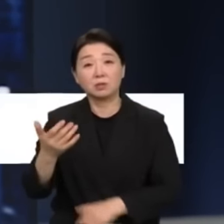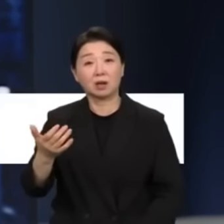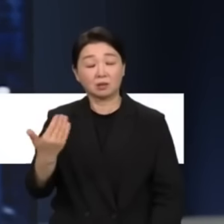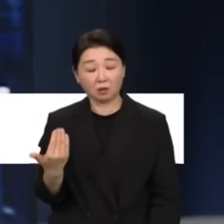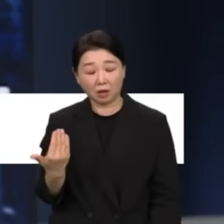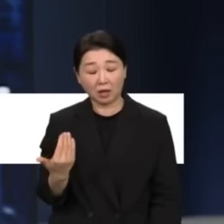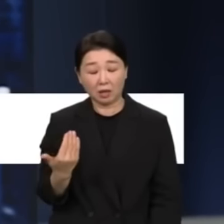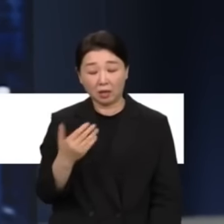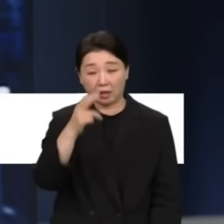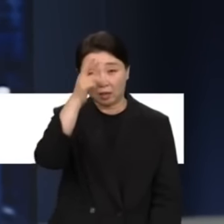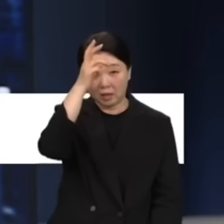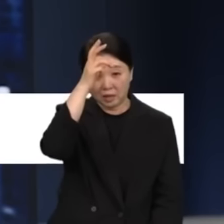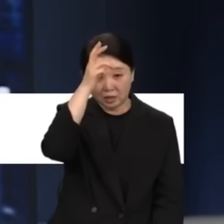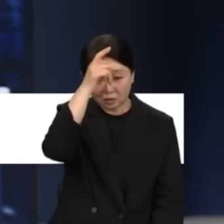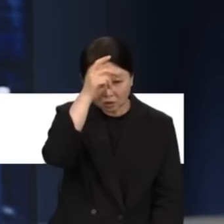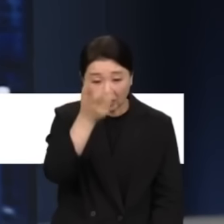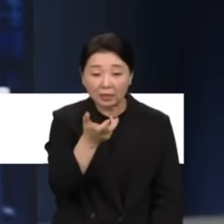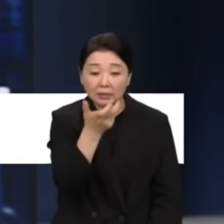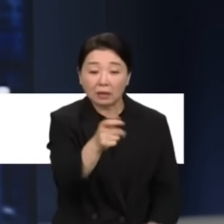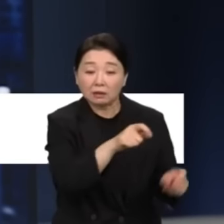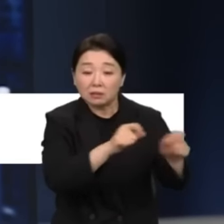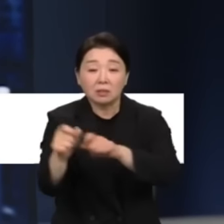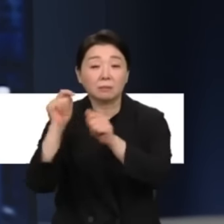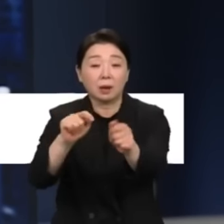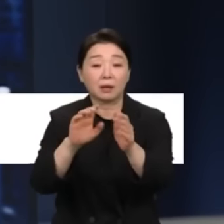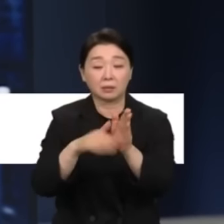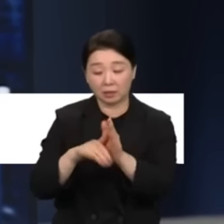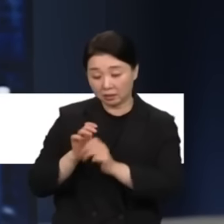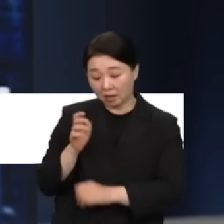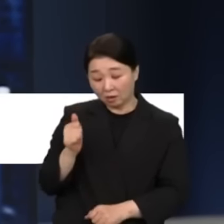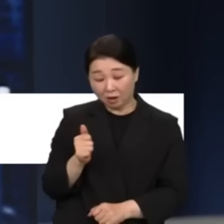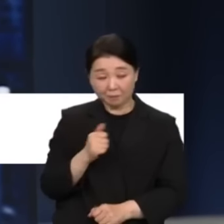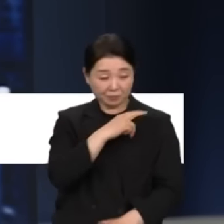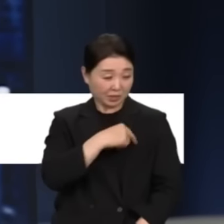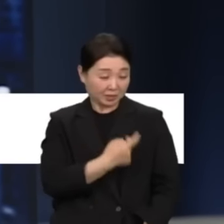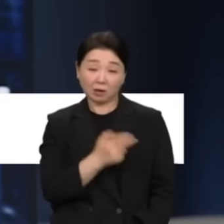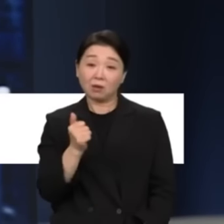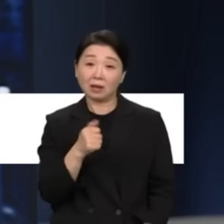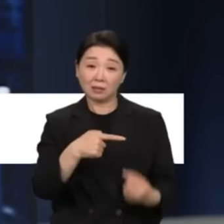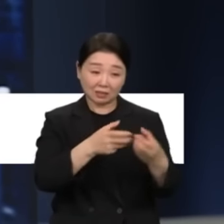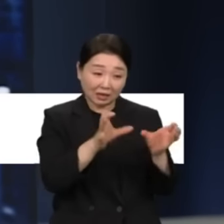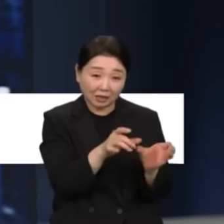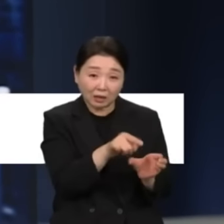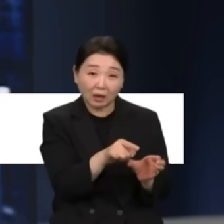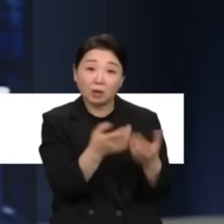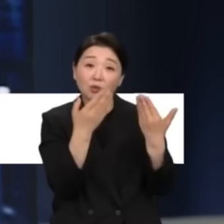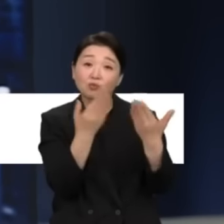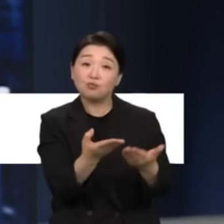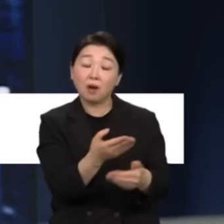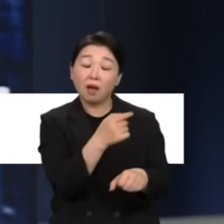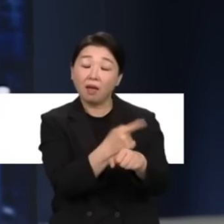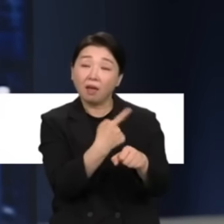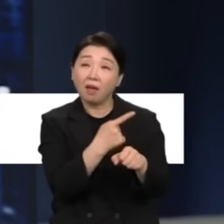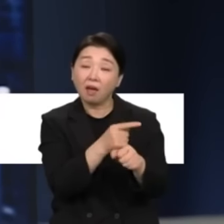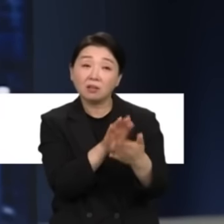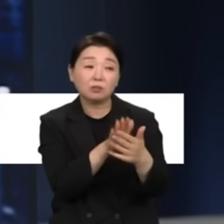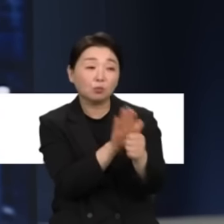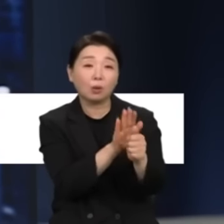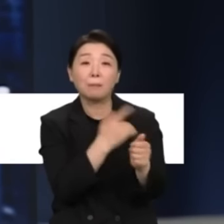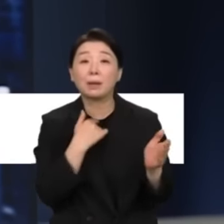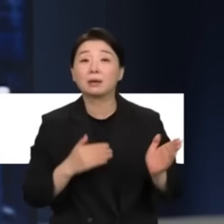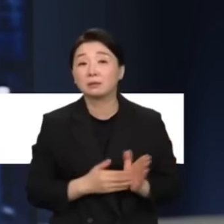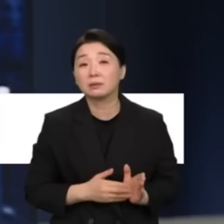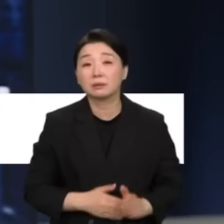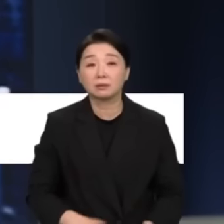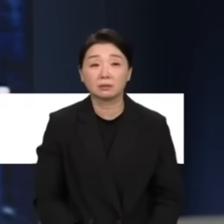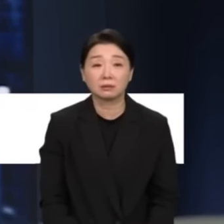보류 지시를 하는 그 와중에 그 장관이 사령관도 아닌 사단장을 휴가로 해라 이렇게 직접 챙겼다는 사실이 확인이 된